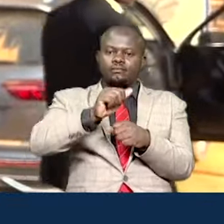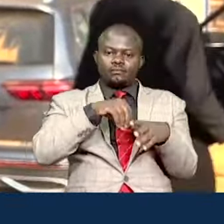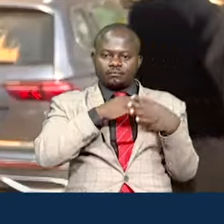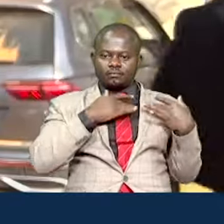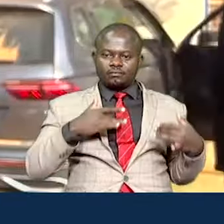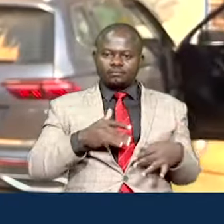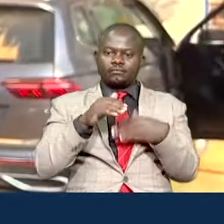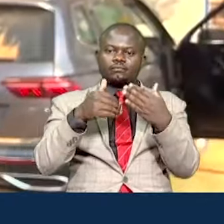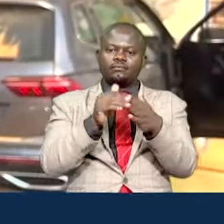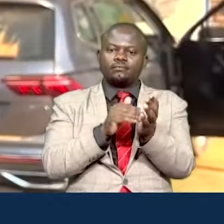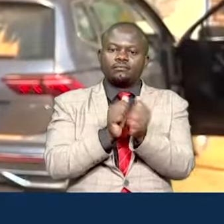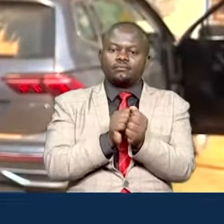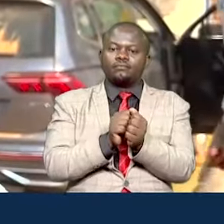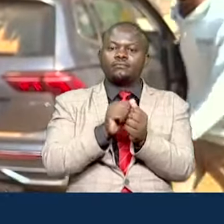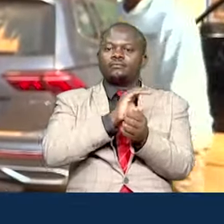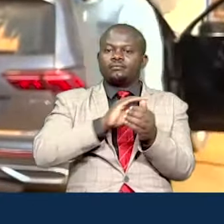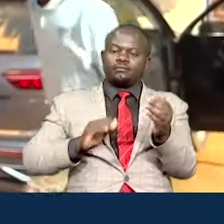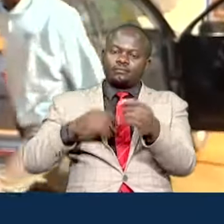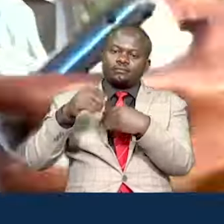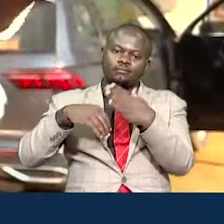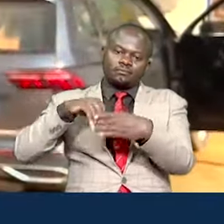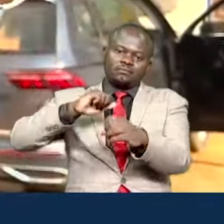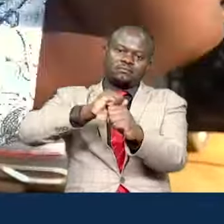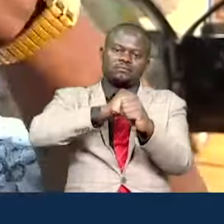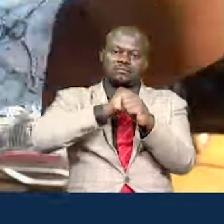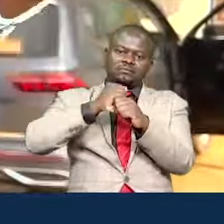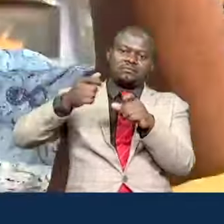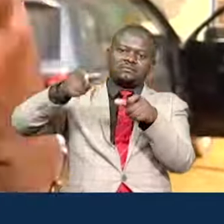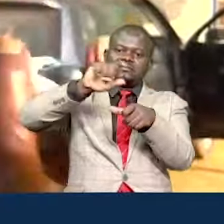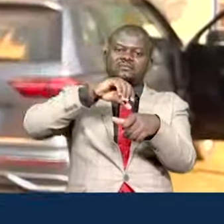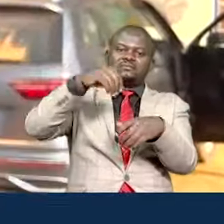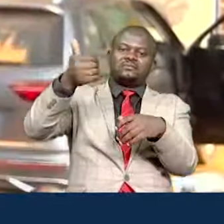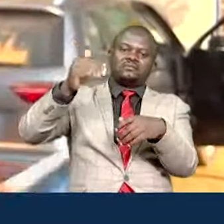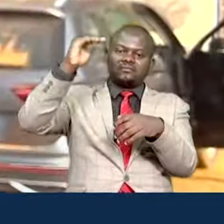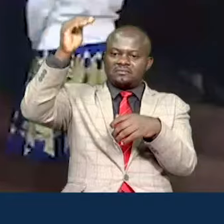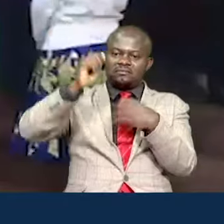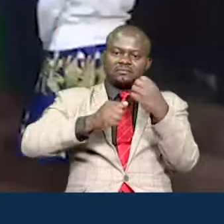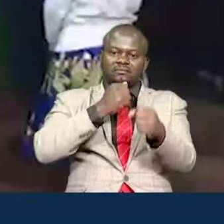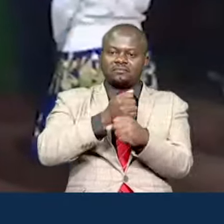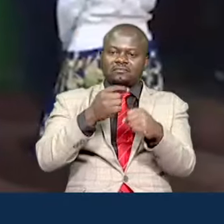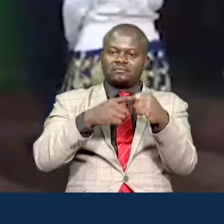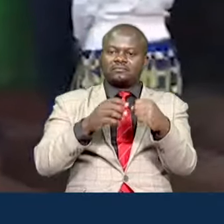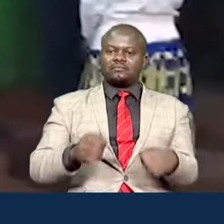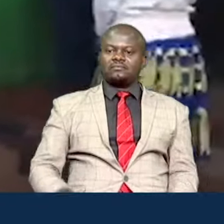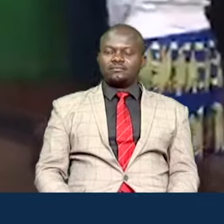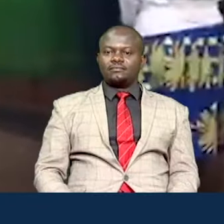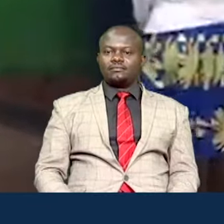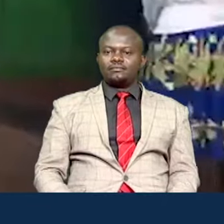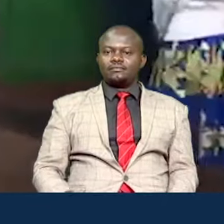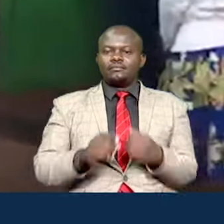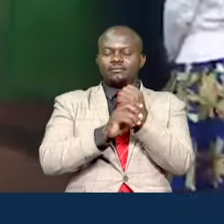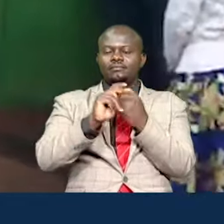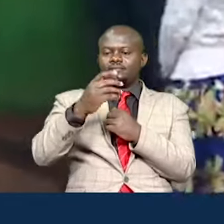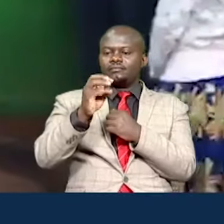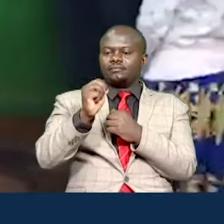mutima ahubwo Kristo akomeza mu bungabunge, anamwongerera iyindi garade y'indi myaka 60. Mu turere twa Ngoma na